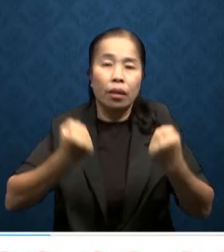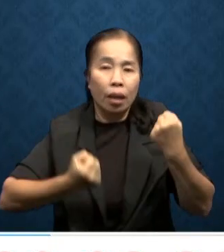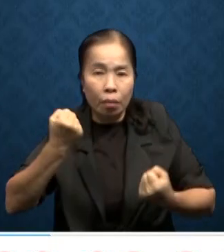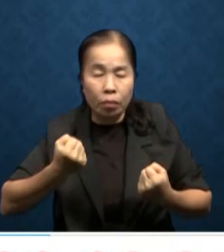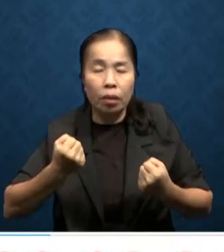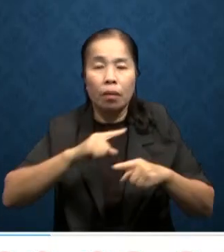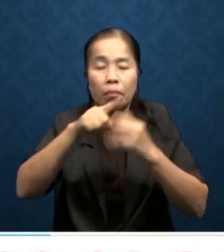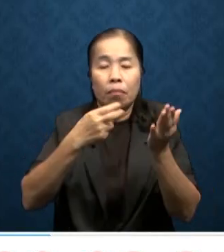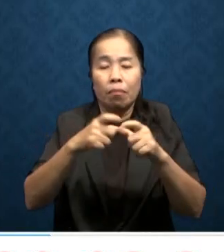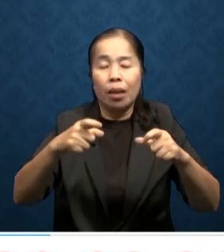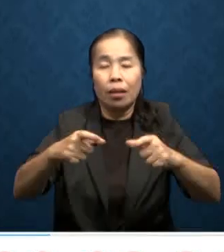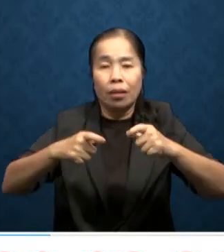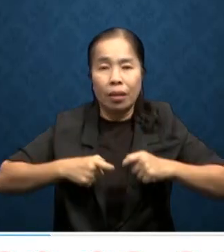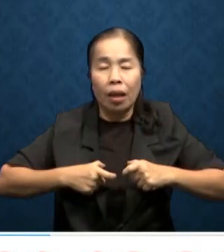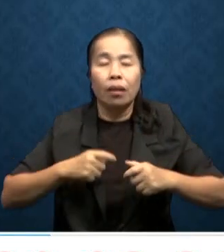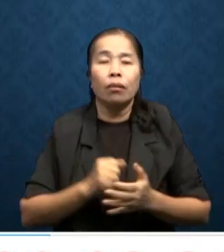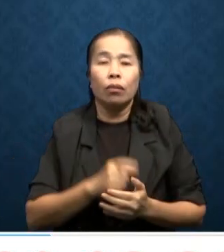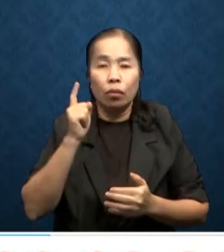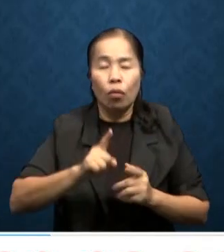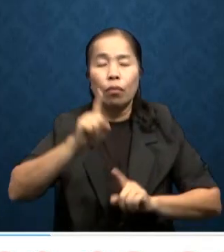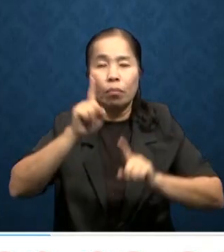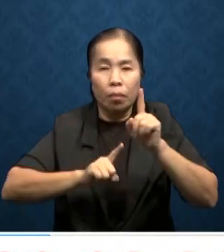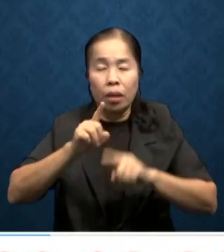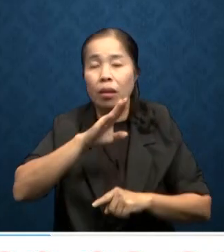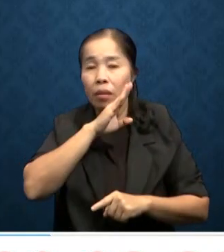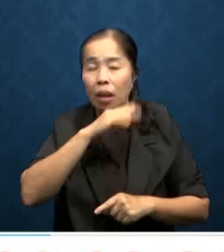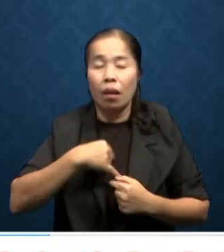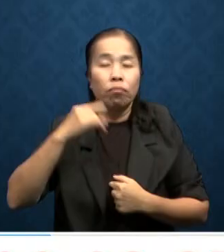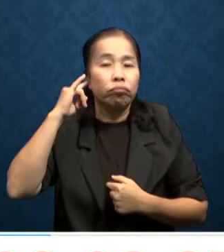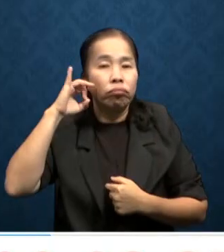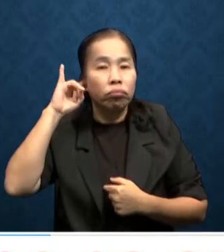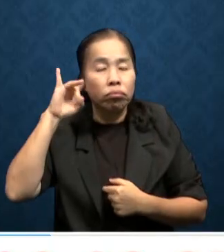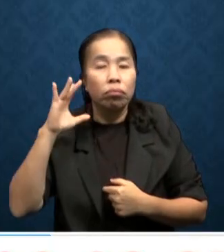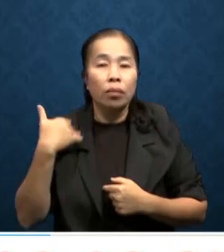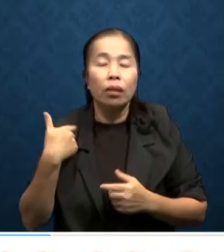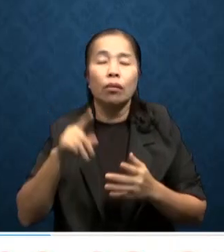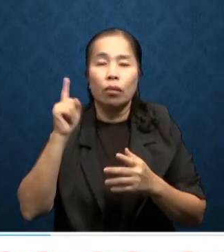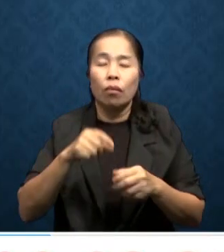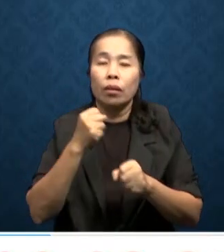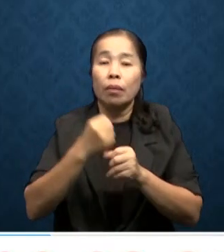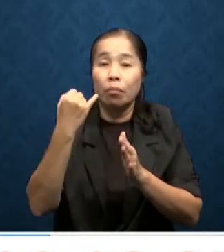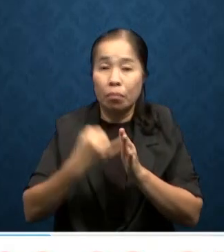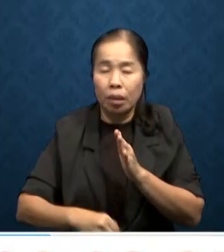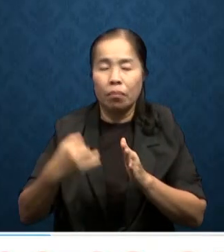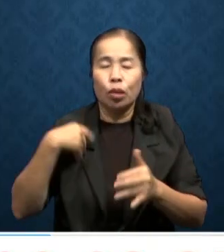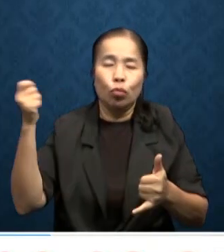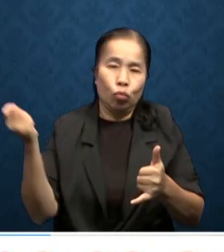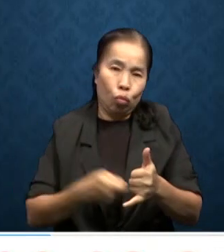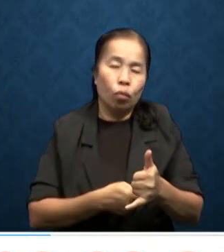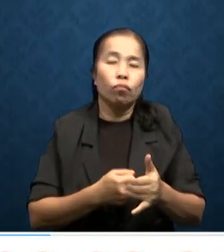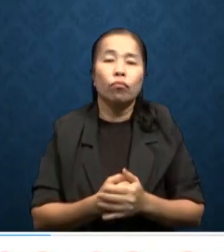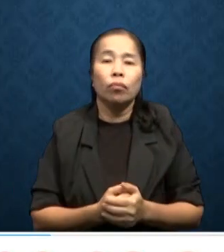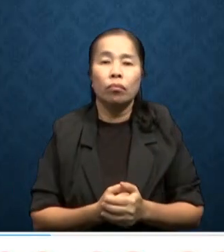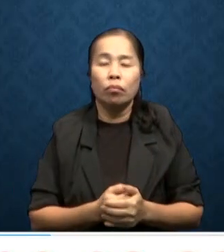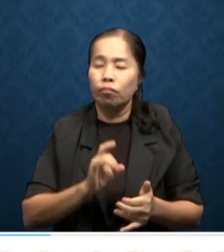ใบอนุญาตอย่างเข้มงวดและหากฝ่าฝืนนะคะท่านประธานกระทำความผิดมีบทลงโทษที่สูงและเด็ด